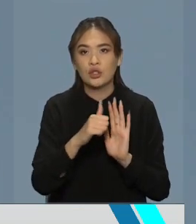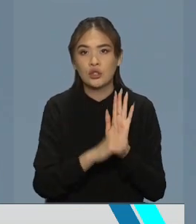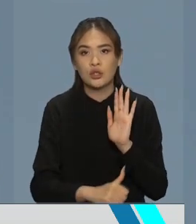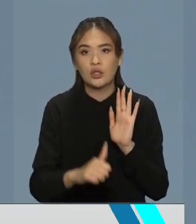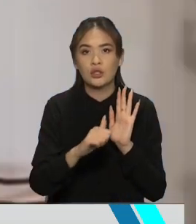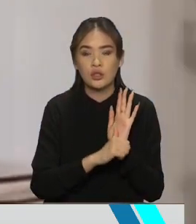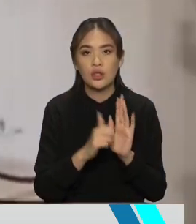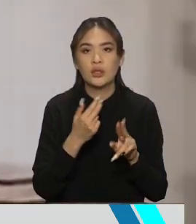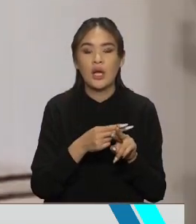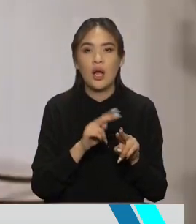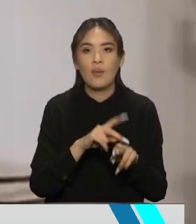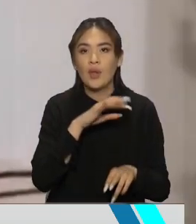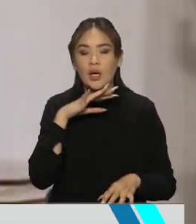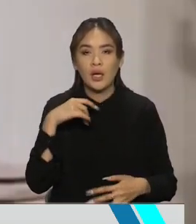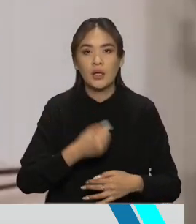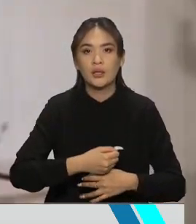многоэтажек